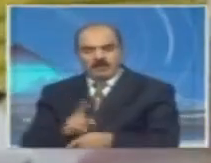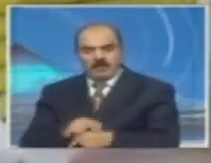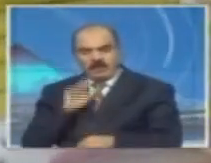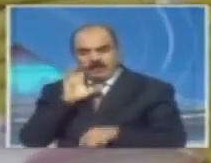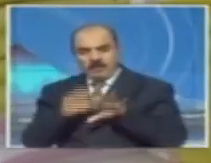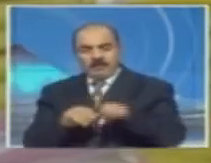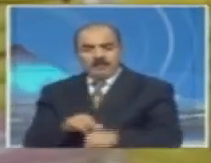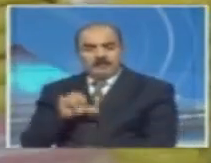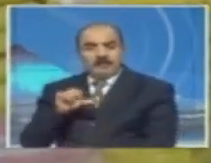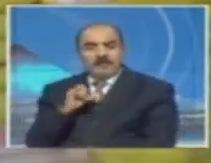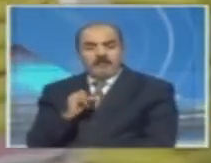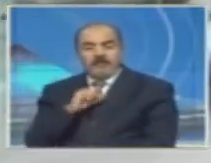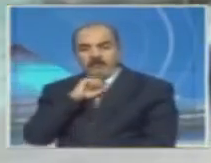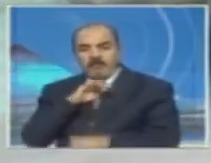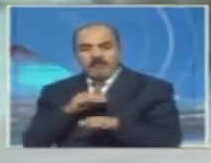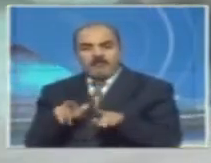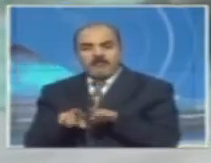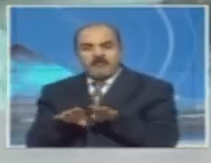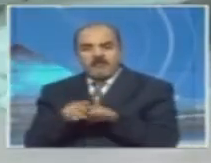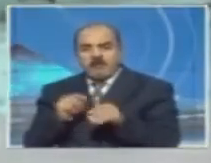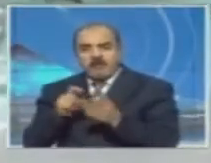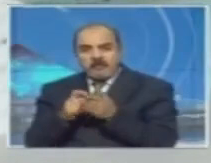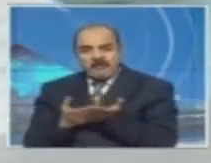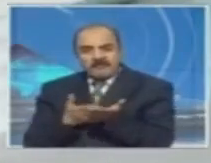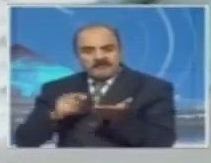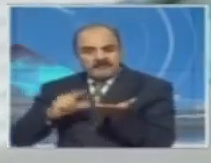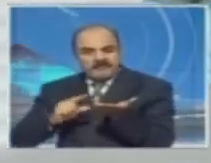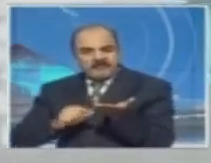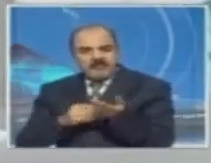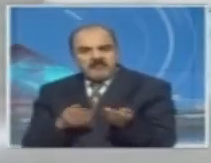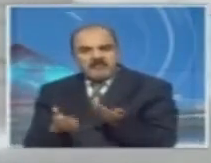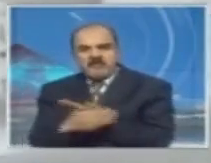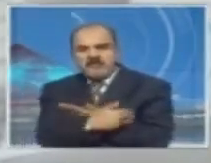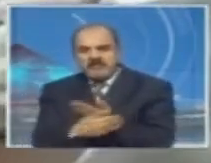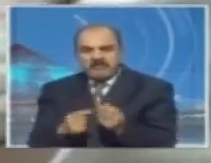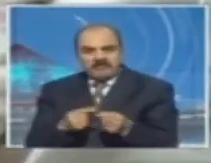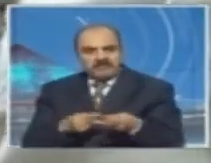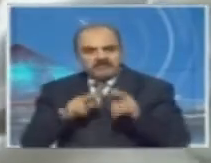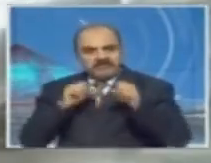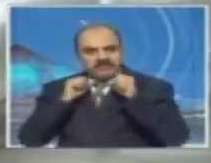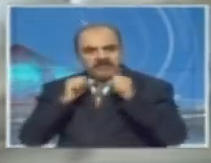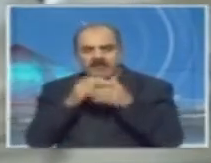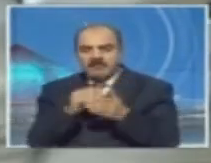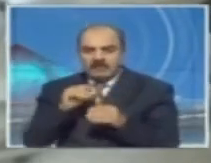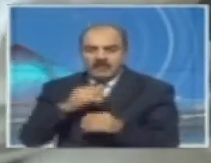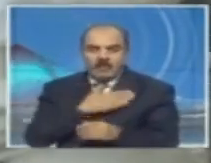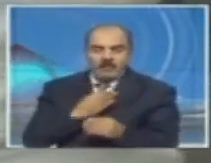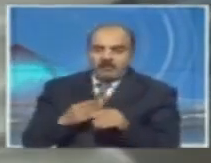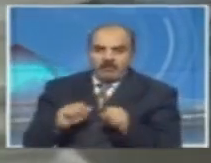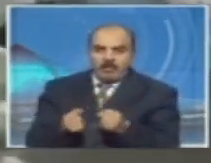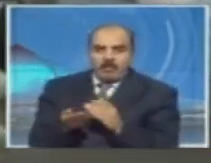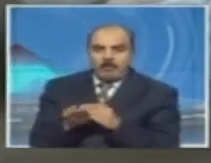قرابة 59 طن دقيق بلدي مدعم تم التصرف فيها بالبيع بالسوق السوداء، بالرغم من أنها محظور